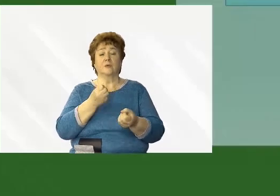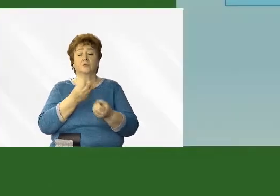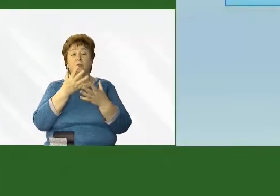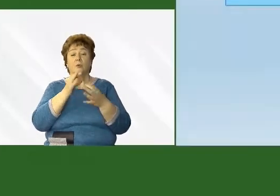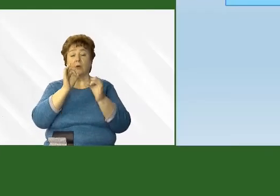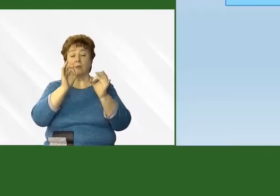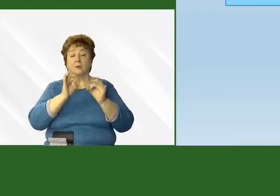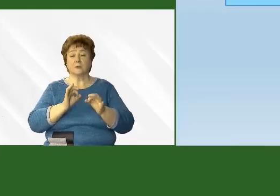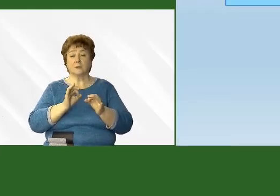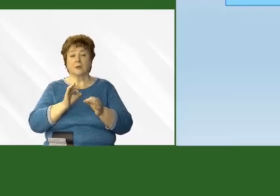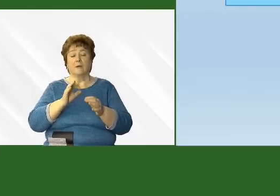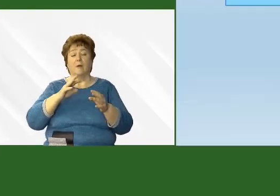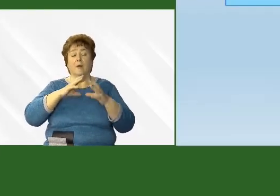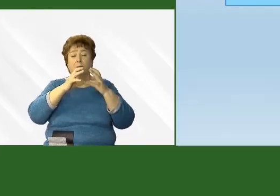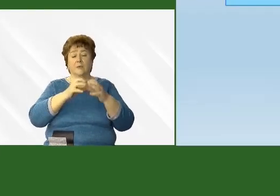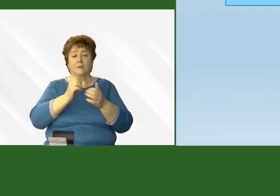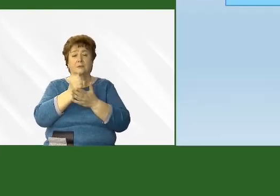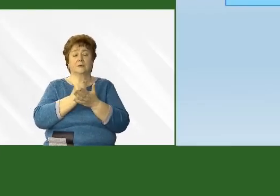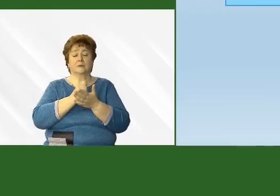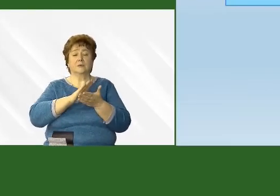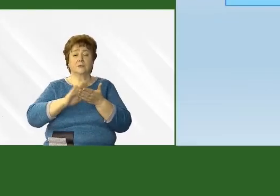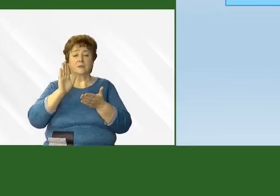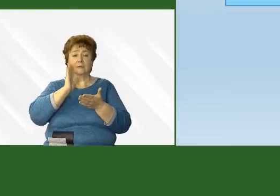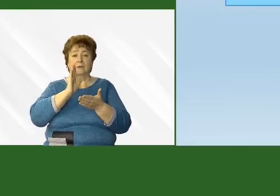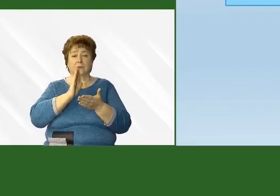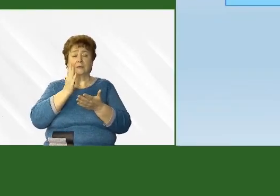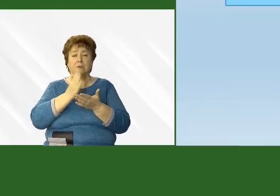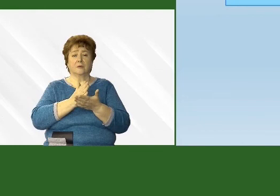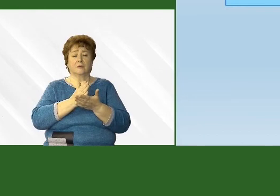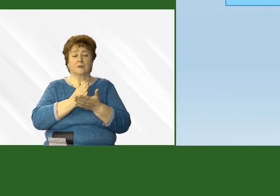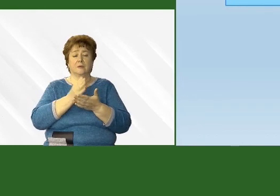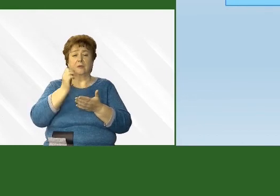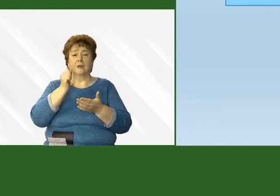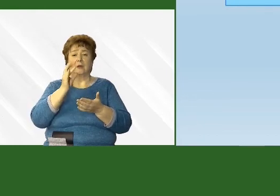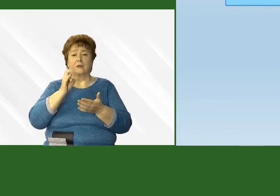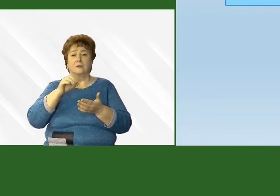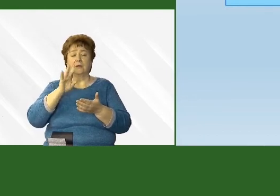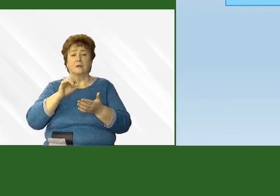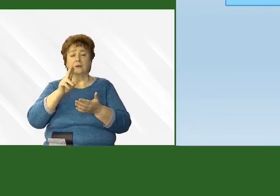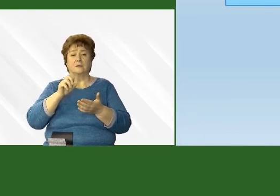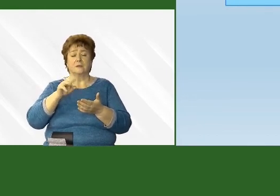Сколько процентов мировых запасов пресной воды находится в Антарктиде?